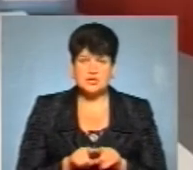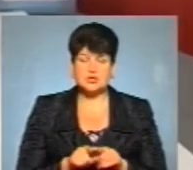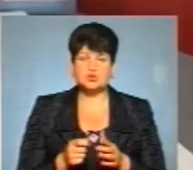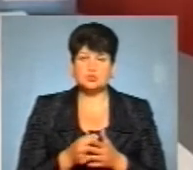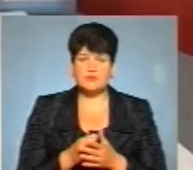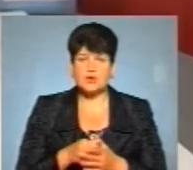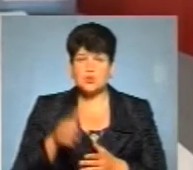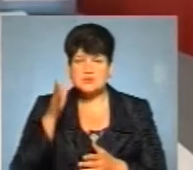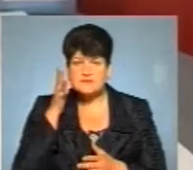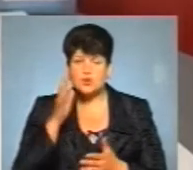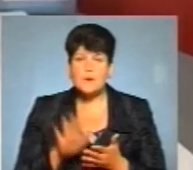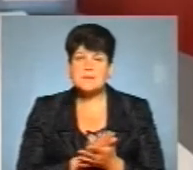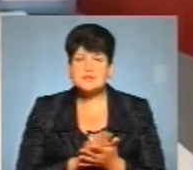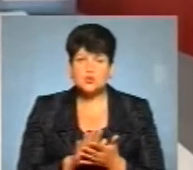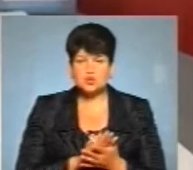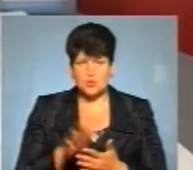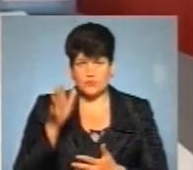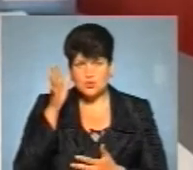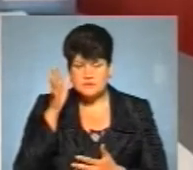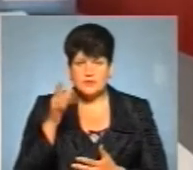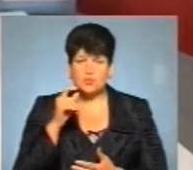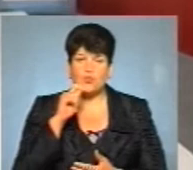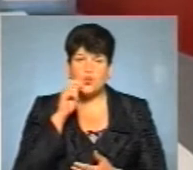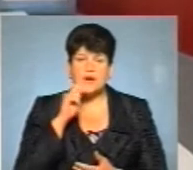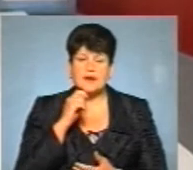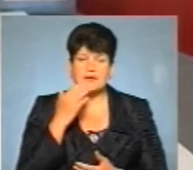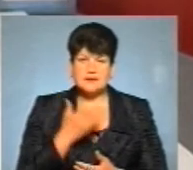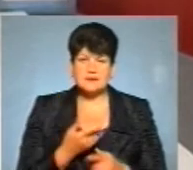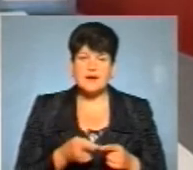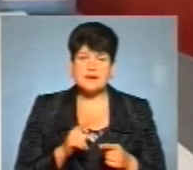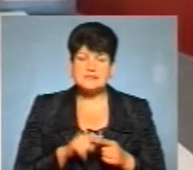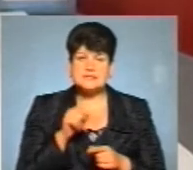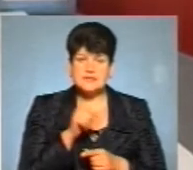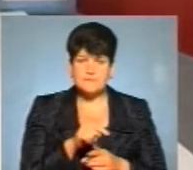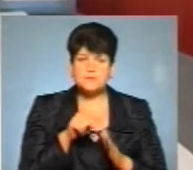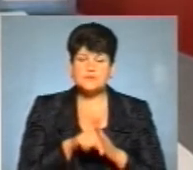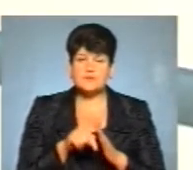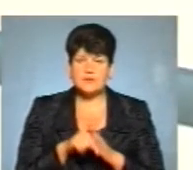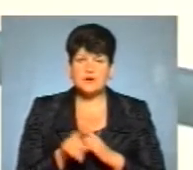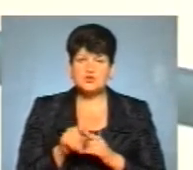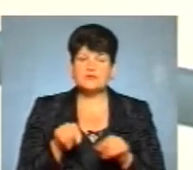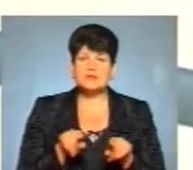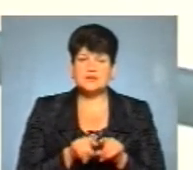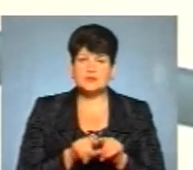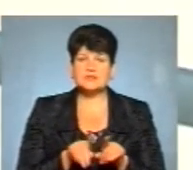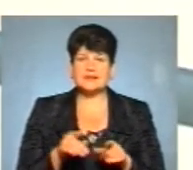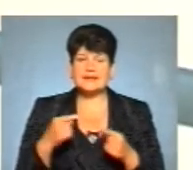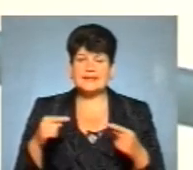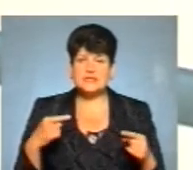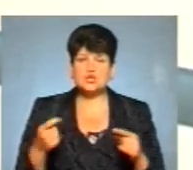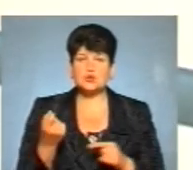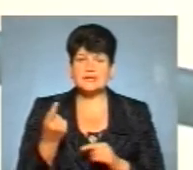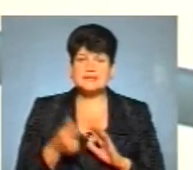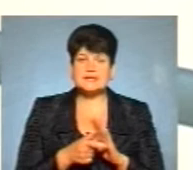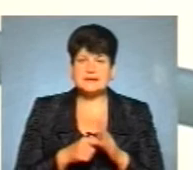освіту, безкоштовну освіту в Україні, а це означає, що вони, так як і інші